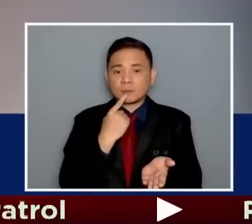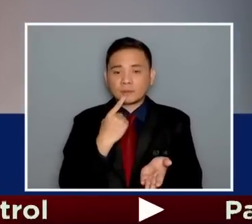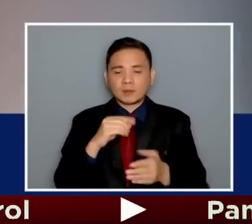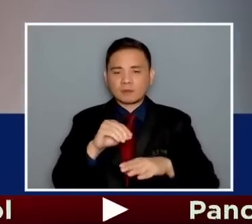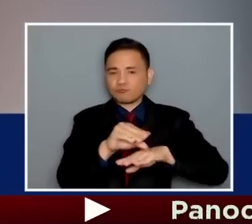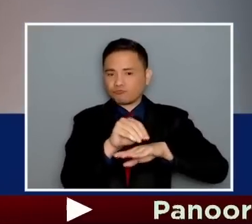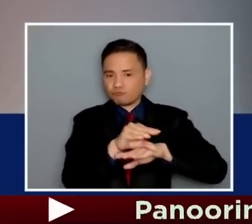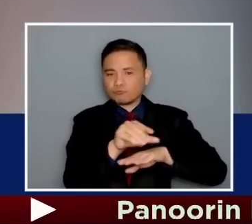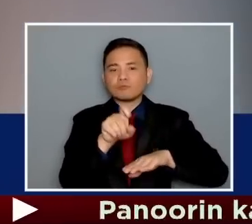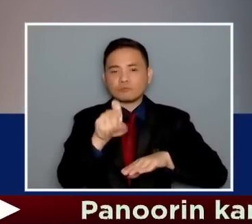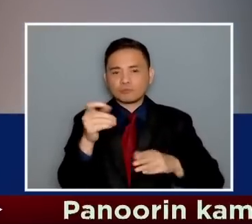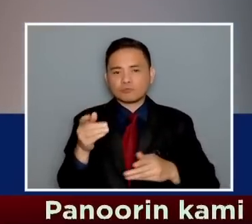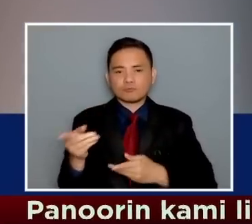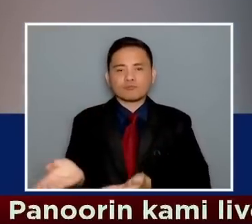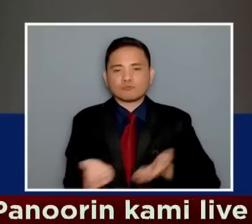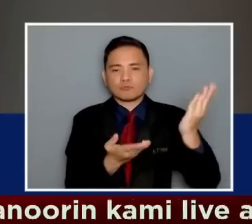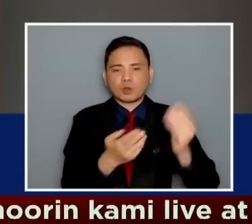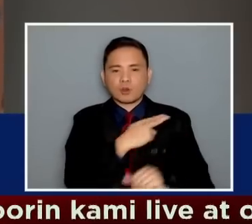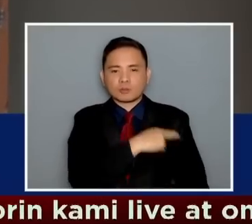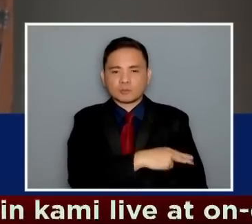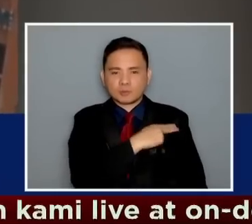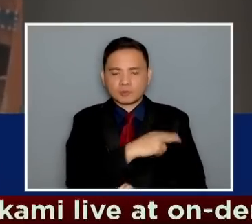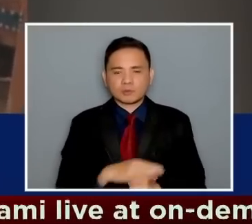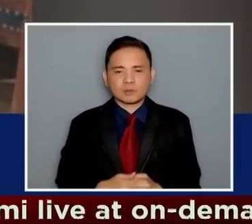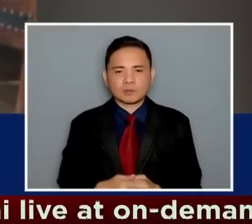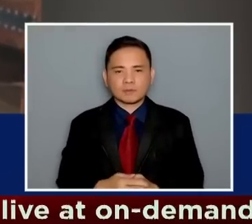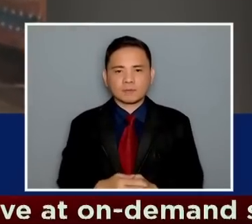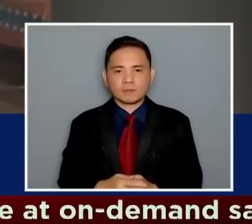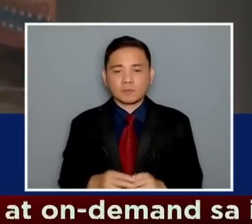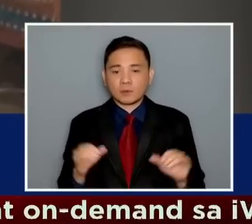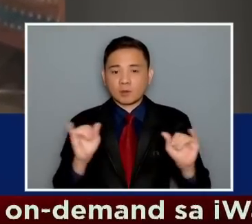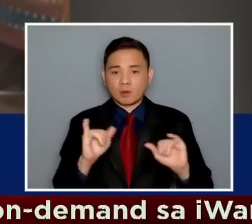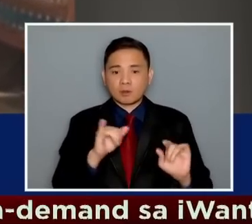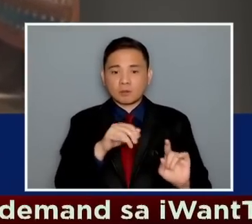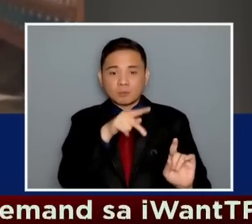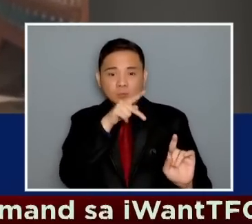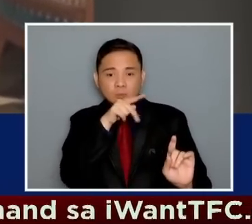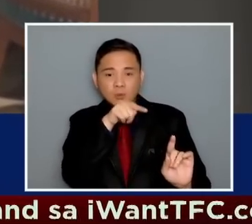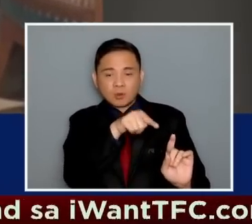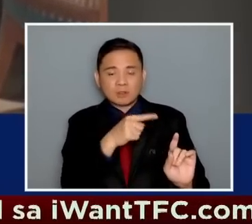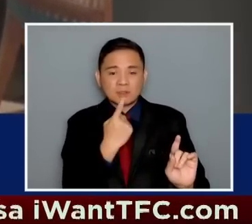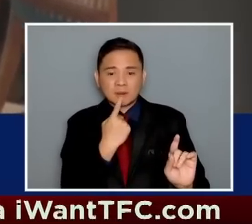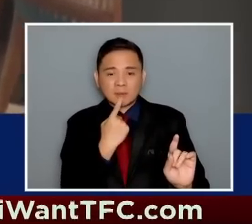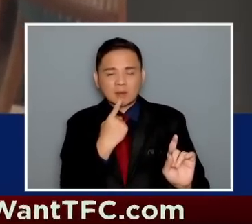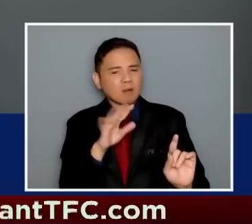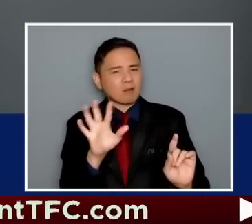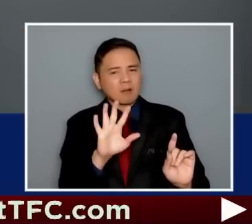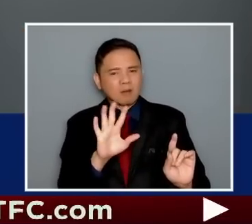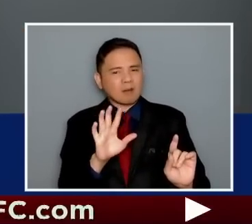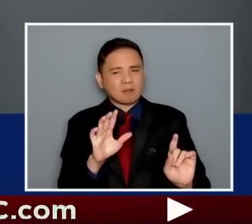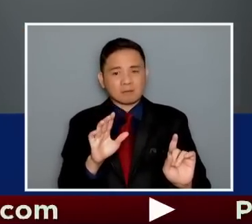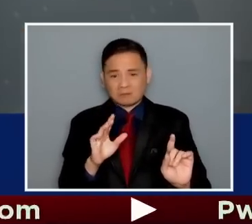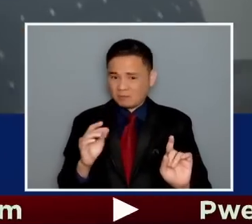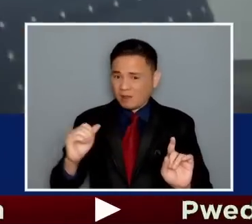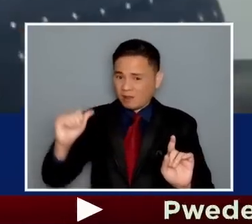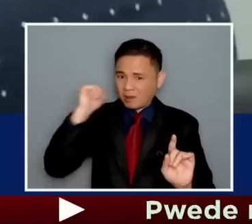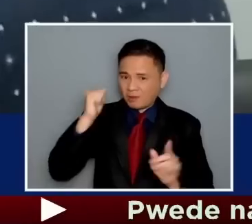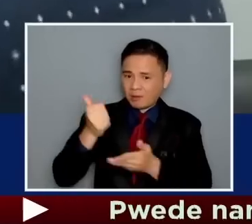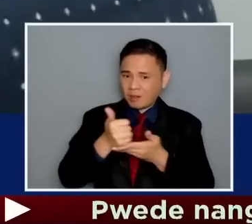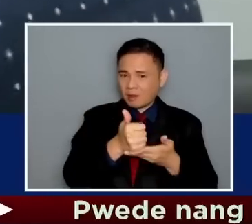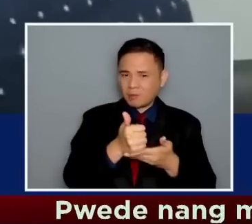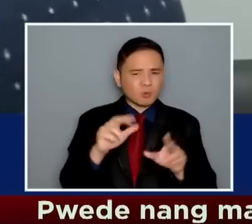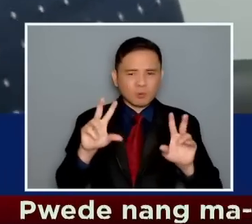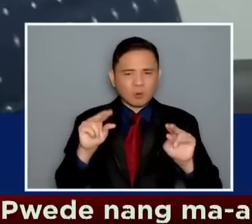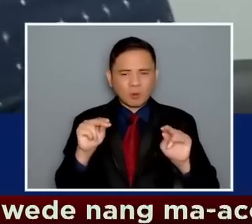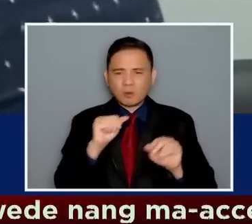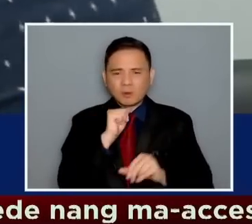ang pasyente. Ikinagulat niya rin ang pahayag ng isa sa mga sospek sa pagdinig na tumanggi siyang tulungan si John Matthew. Reaction